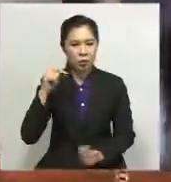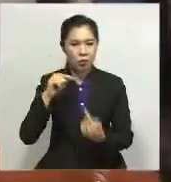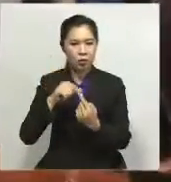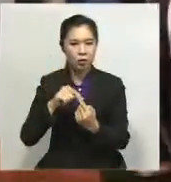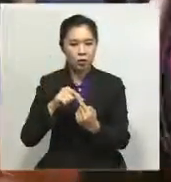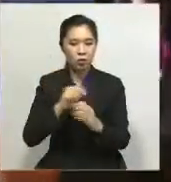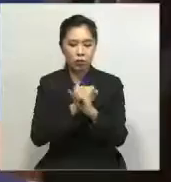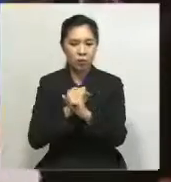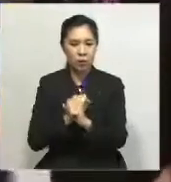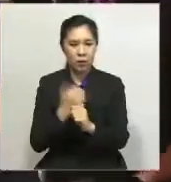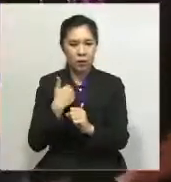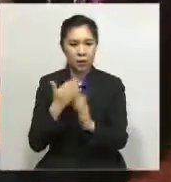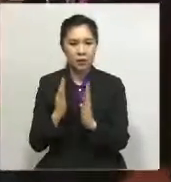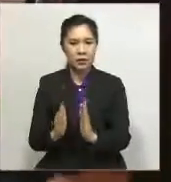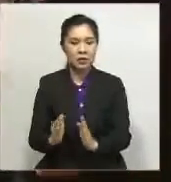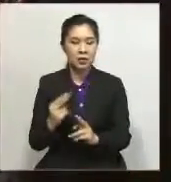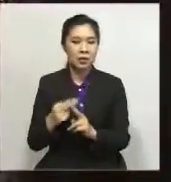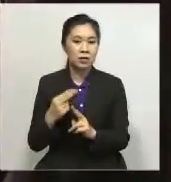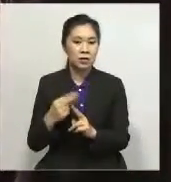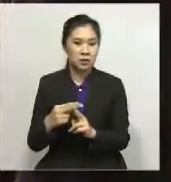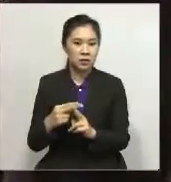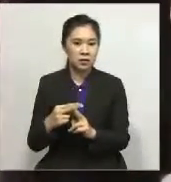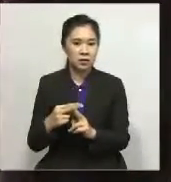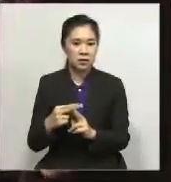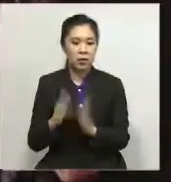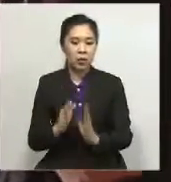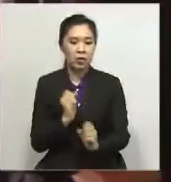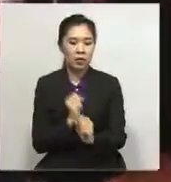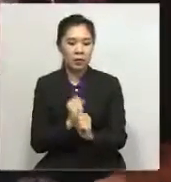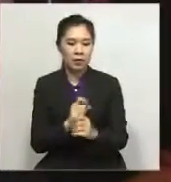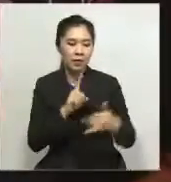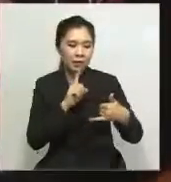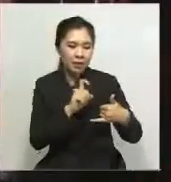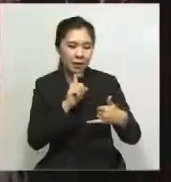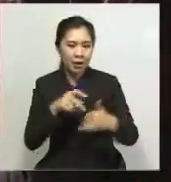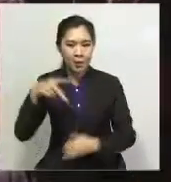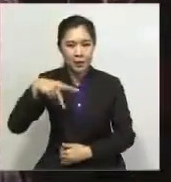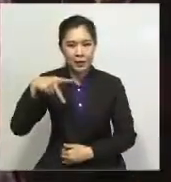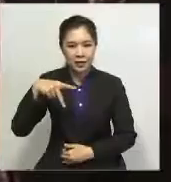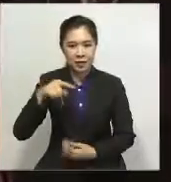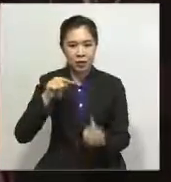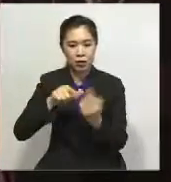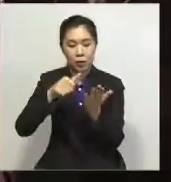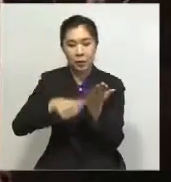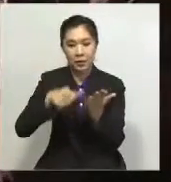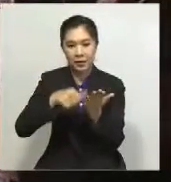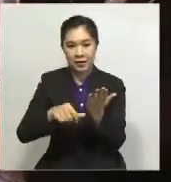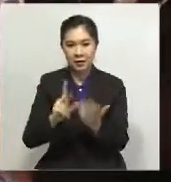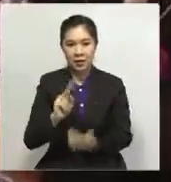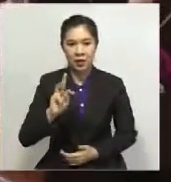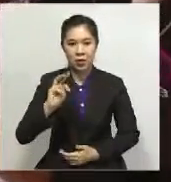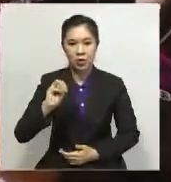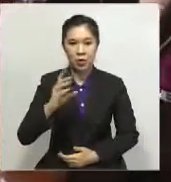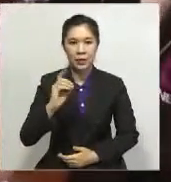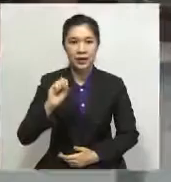ราบว่าจะนำตัวนายพิสิทธิ์ชัยสว่างวัฒนากรซึ่งเป็นพนักงานสอบสวนคดีพิเศษกองคดีภาษีอากรที่กรมสอบสวนค